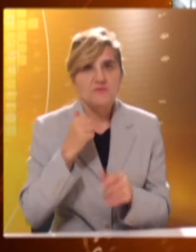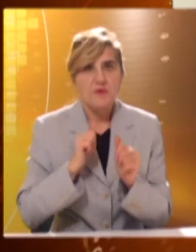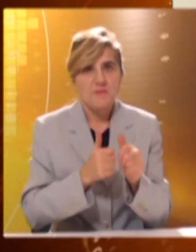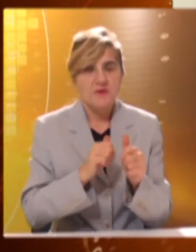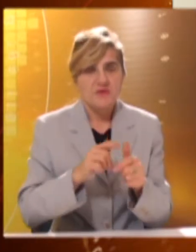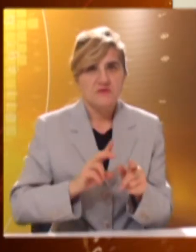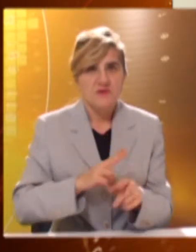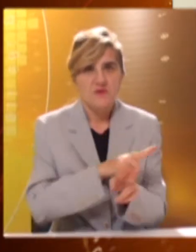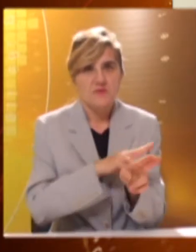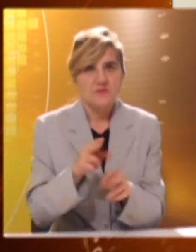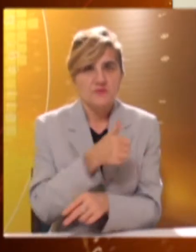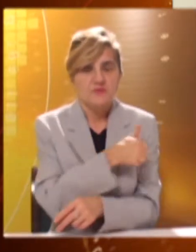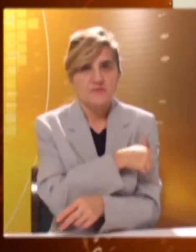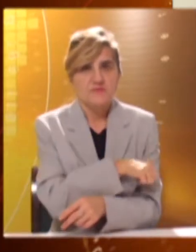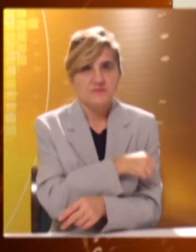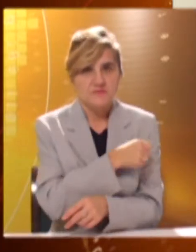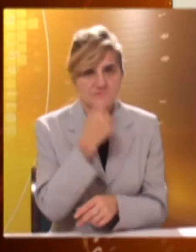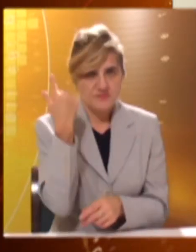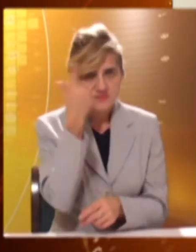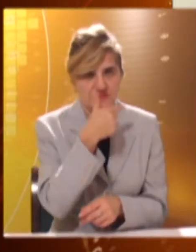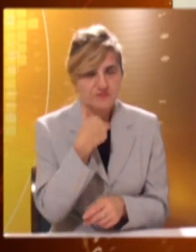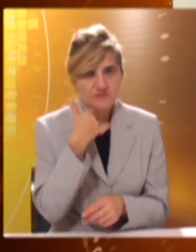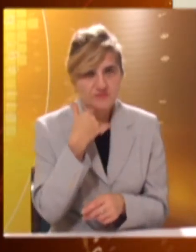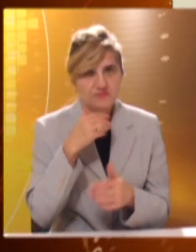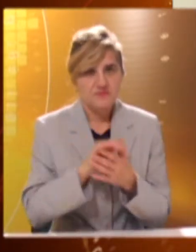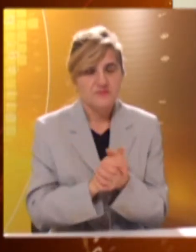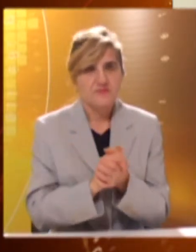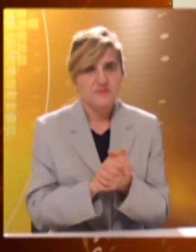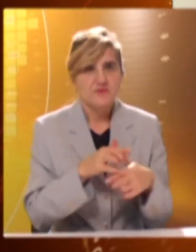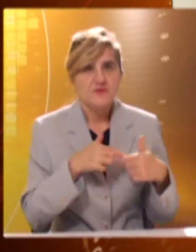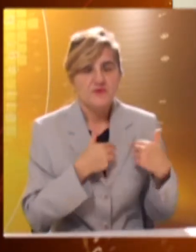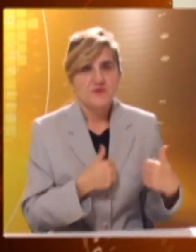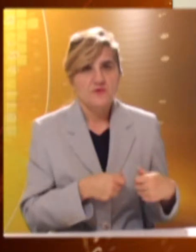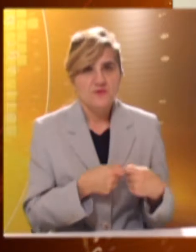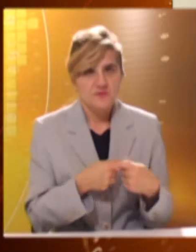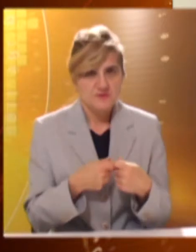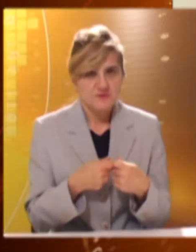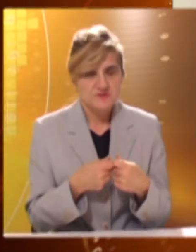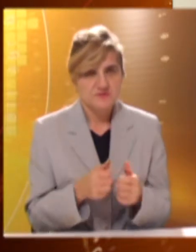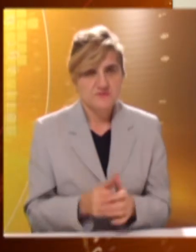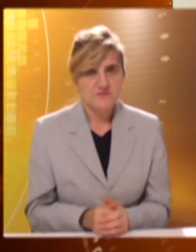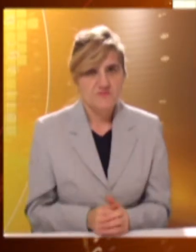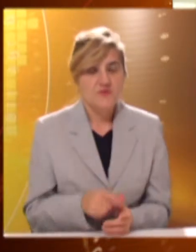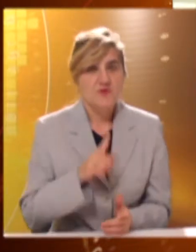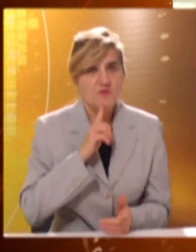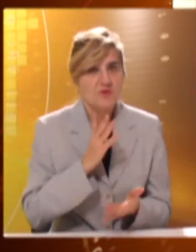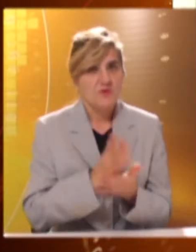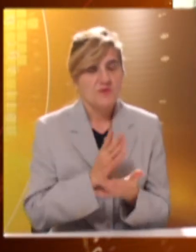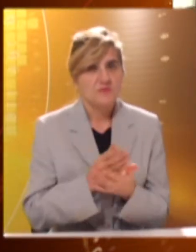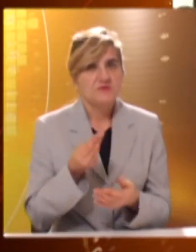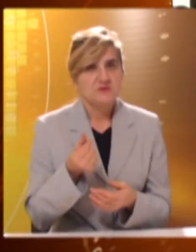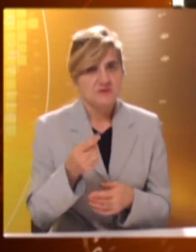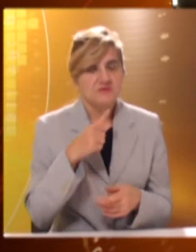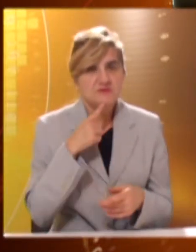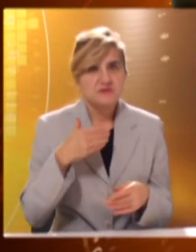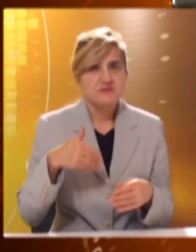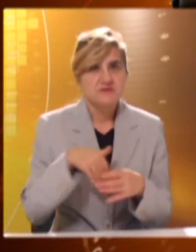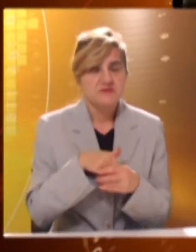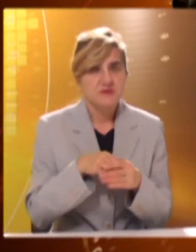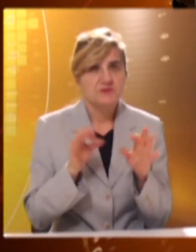odraslih. Objekat za smeštaj maloletnih migranata je opremljen u saradnji sa humanitarnom organizacijom Save the Children, koja će finansirati i